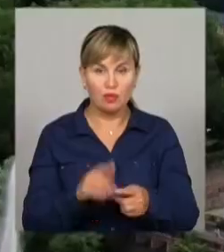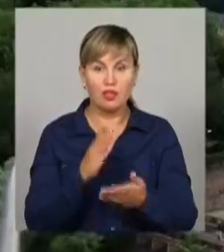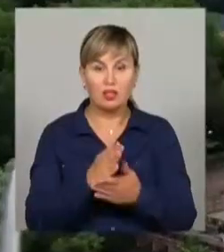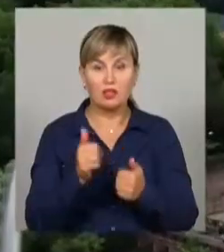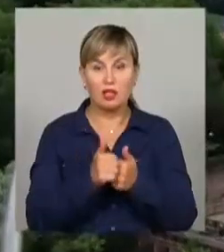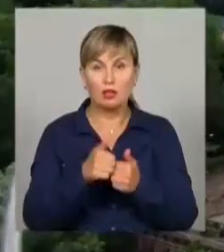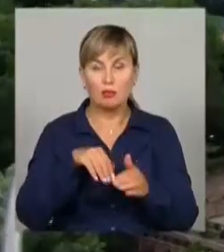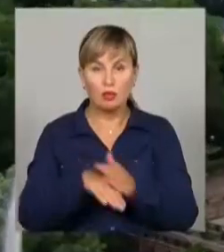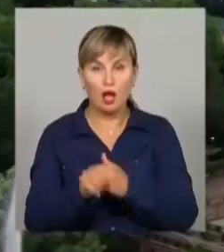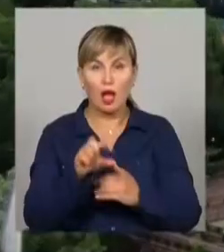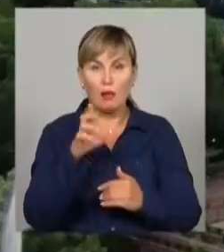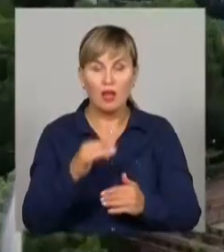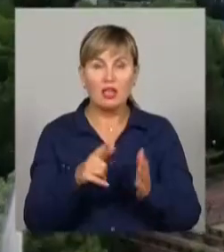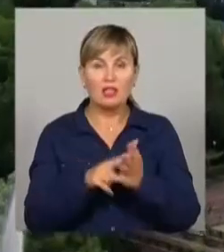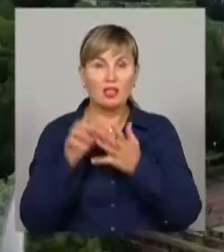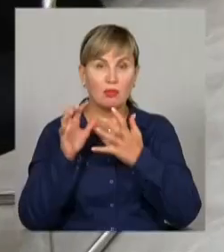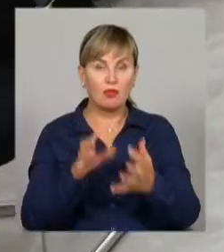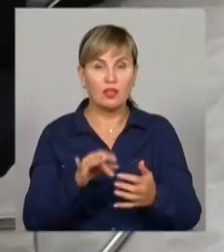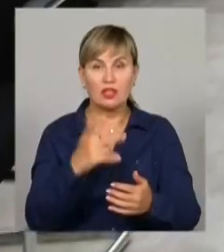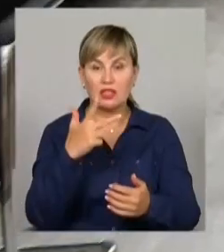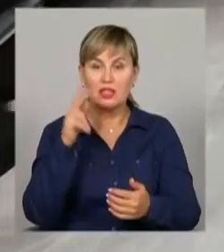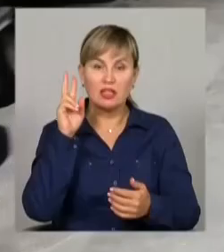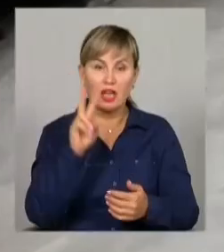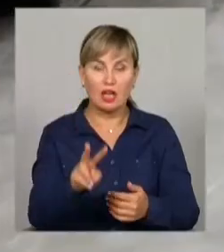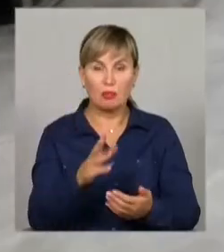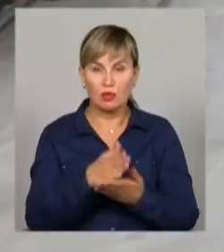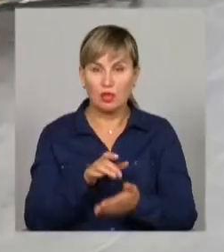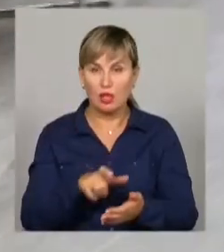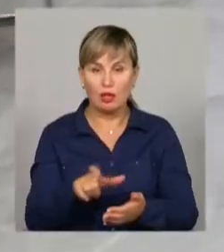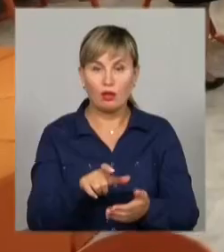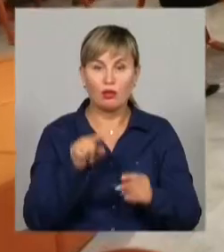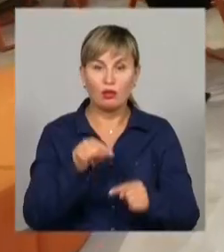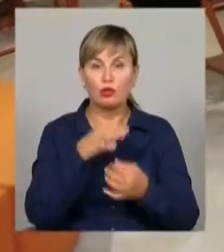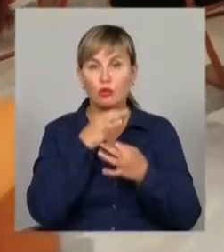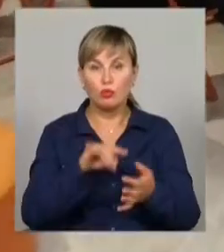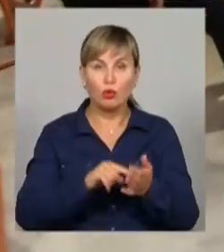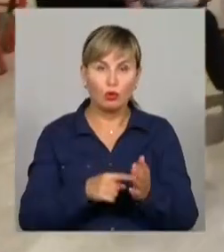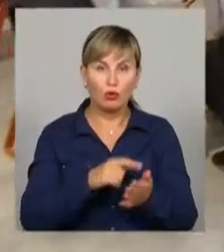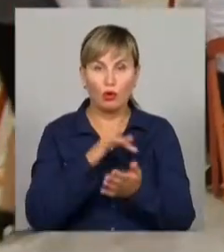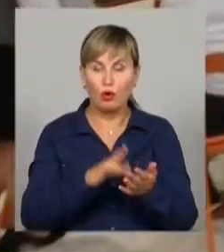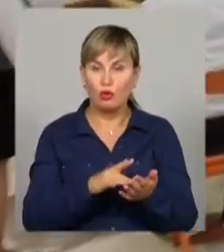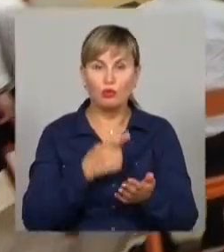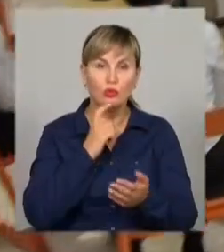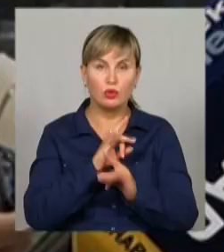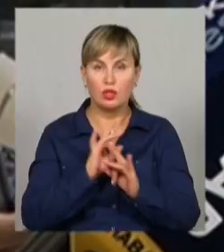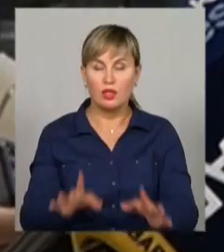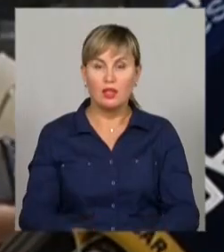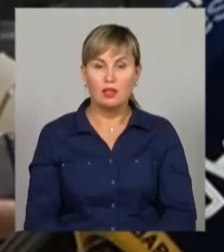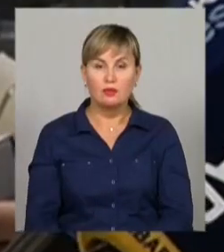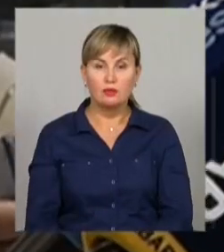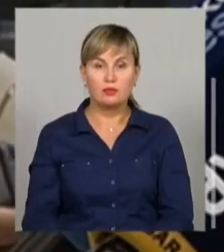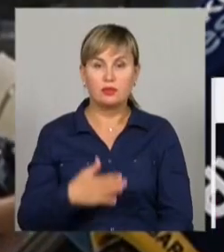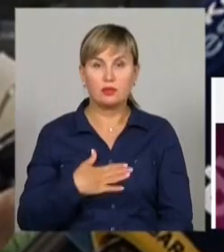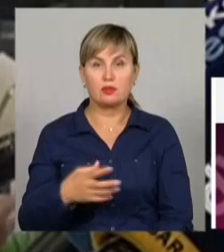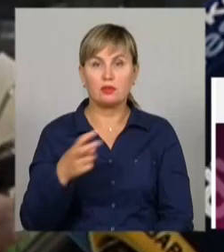станция метро Абай, проходят 7 автобусных и 3 троллейбусных маршрута. То есть добраться с любой точки города не составит труда. К нам приходит очень